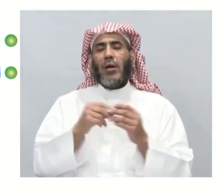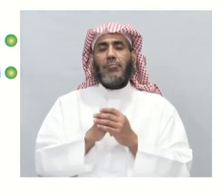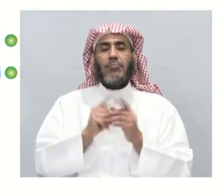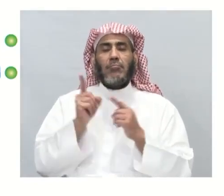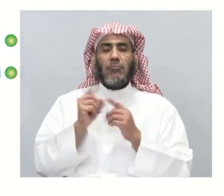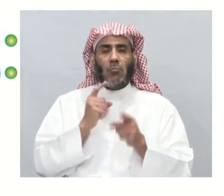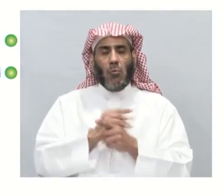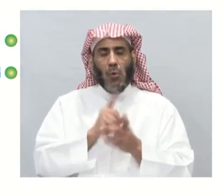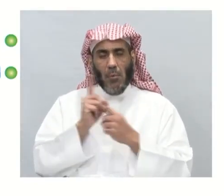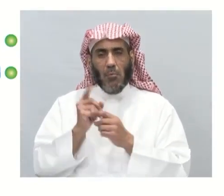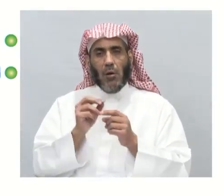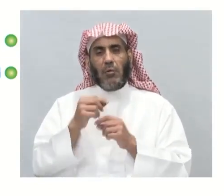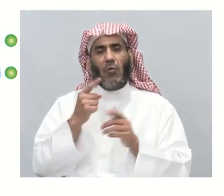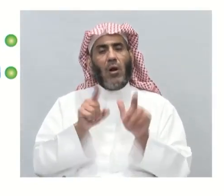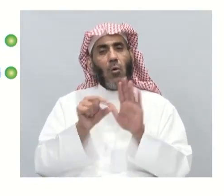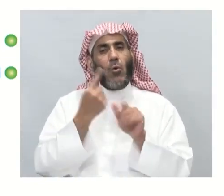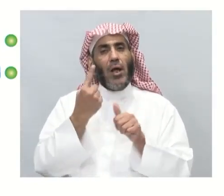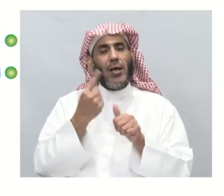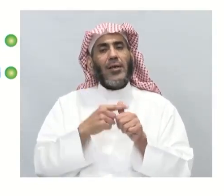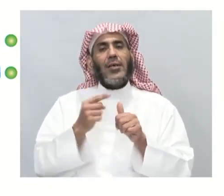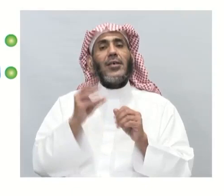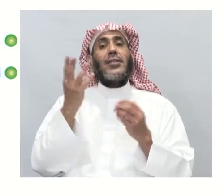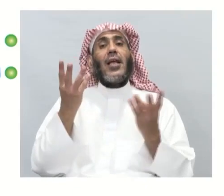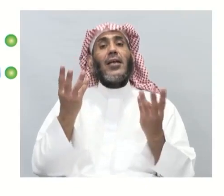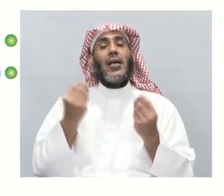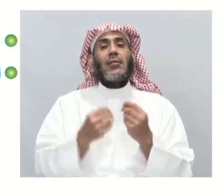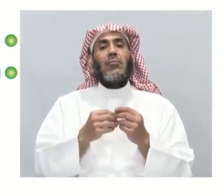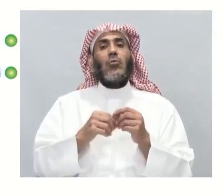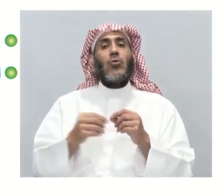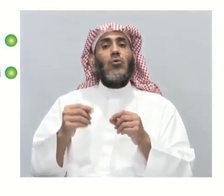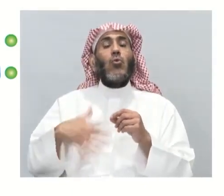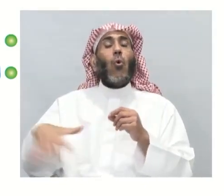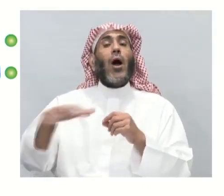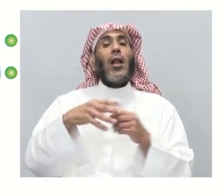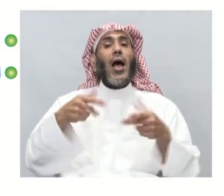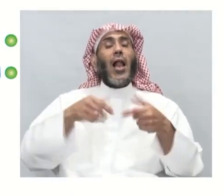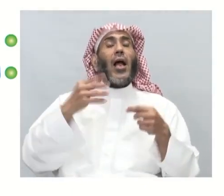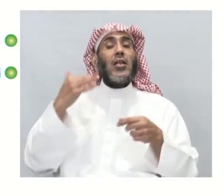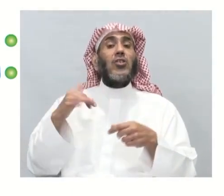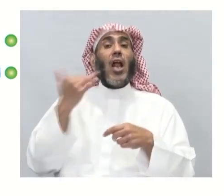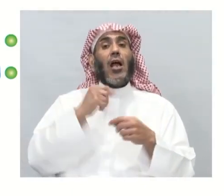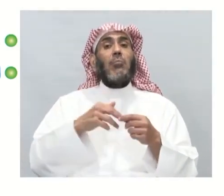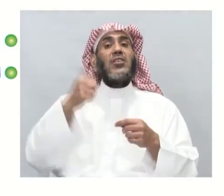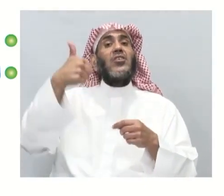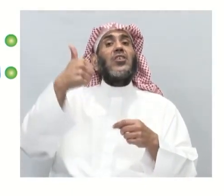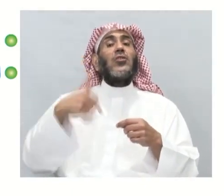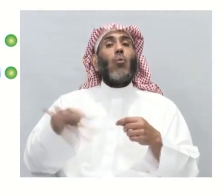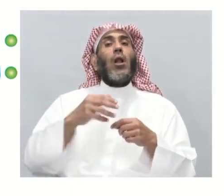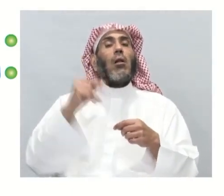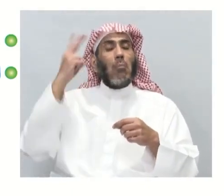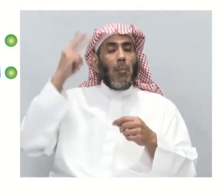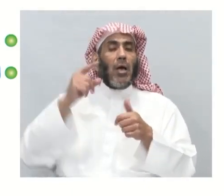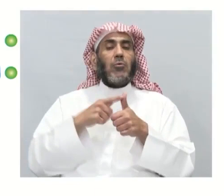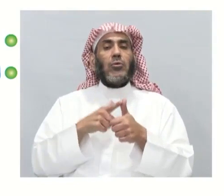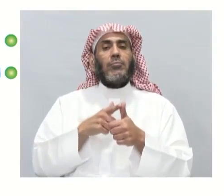معي الفقره الاولى التعداد كان يقول مثلا دول الخليج العربي هي ست دول ويعدد المملكه العربيه